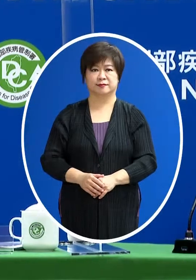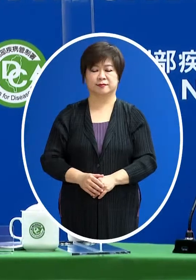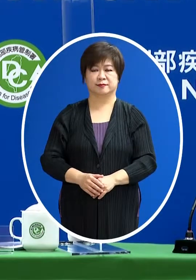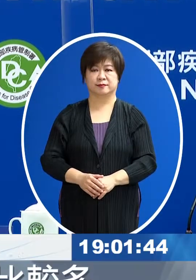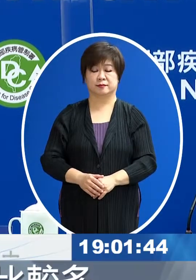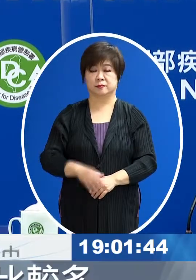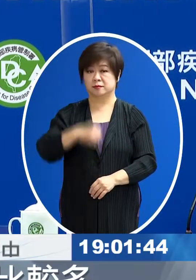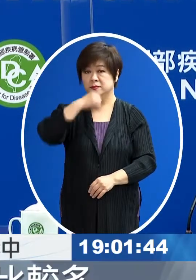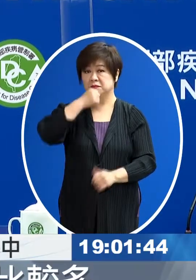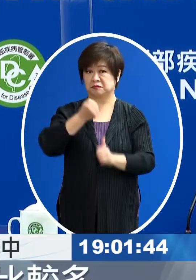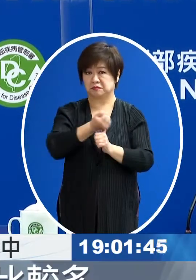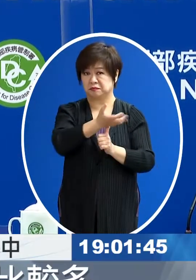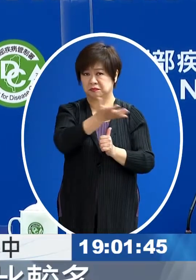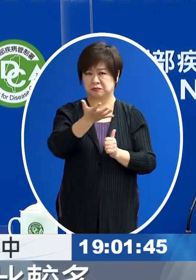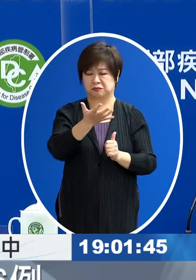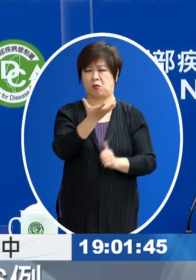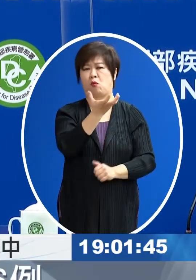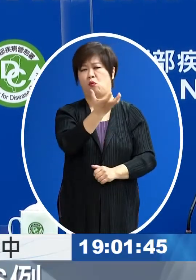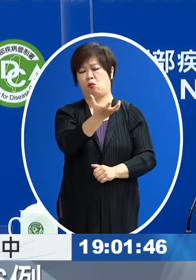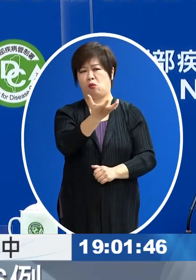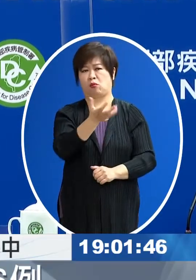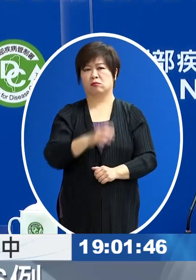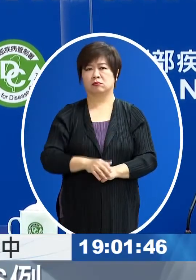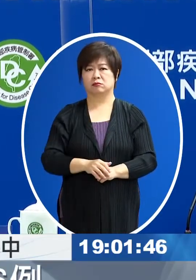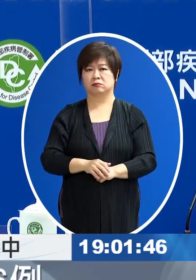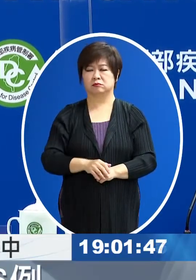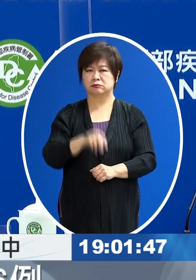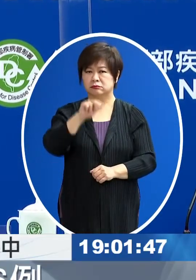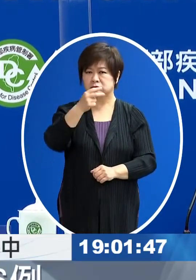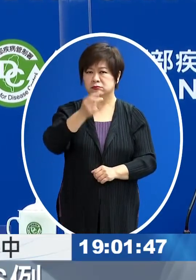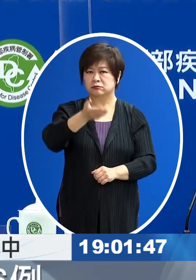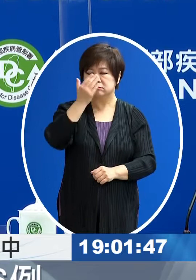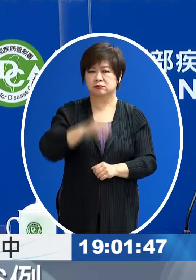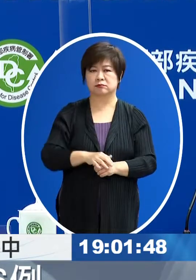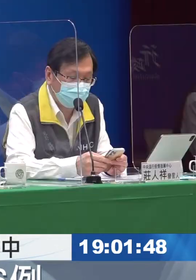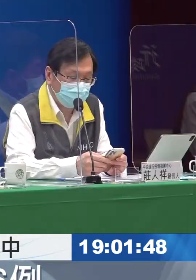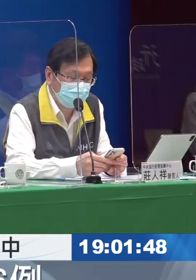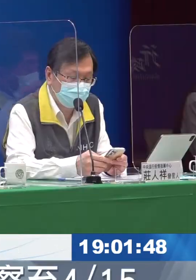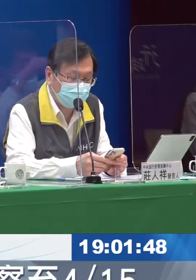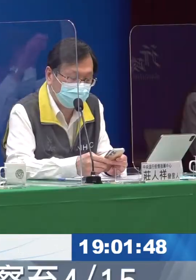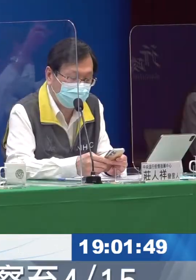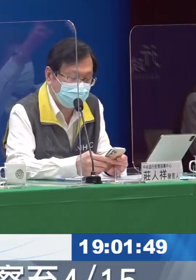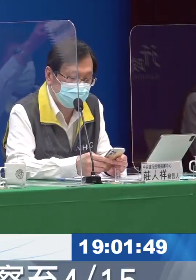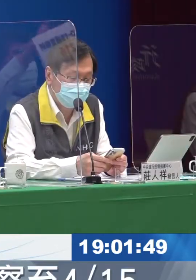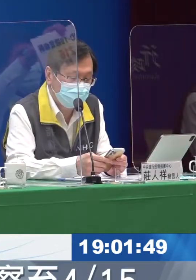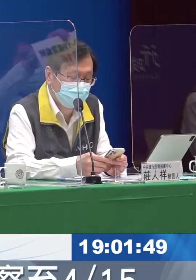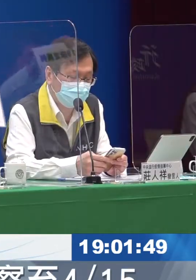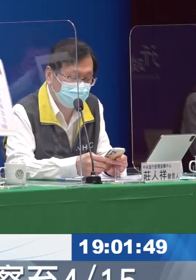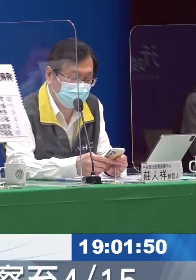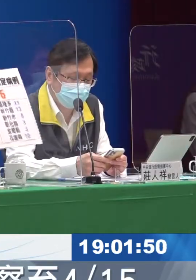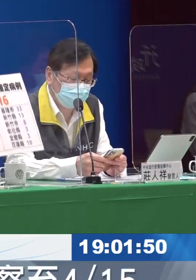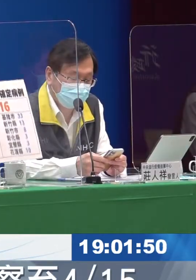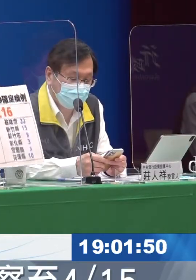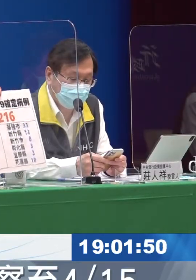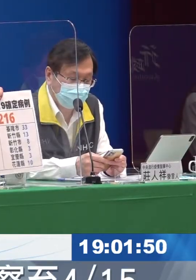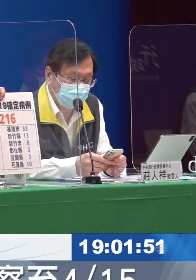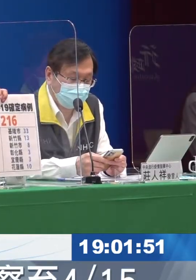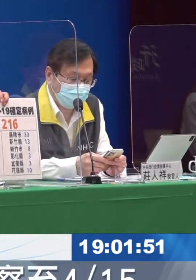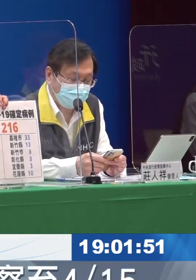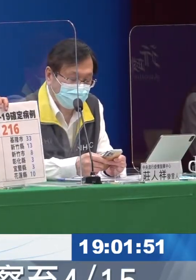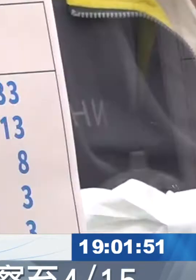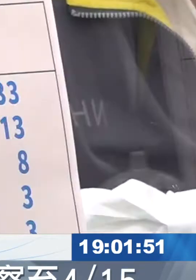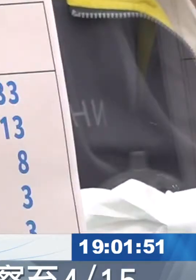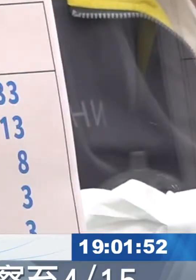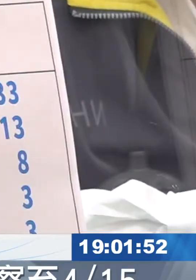我们今天呢，本土的病例比较多哈，有超过200例，216例。 时隔9个多月，病例数再次飙破